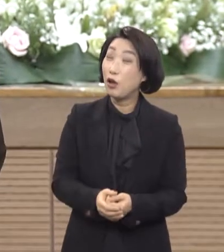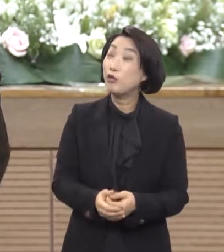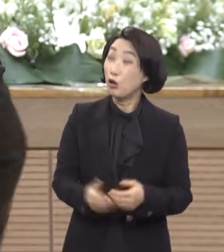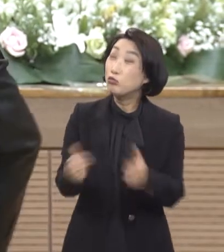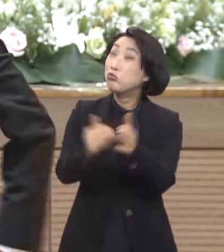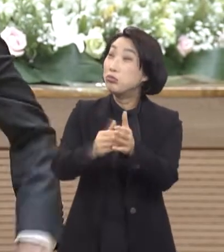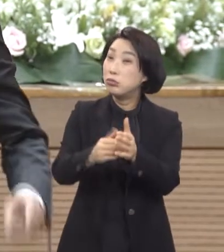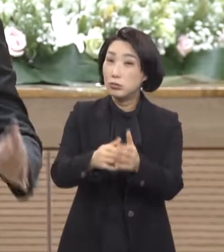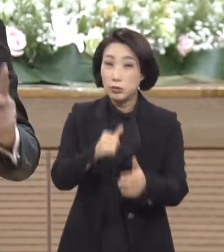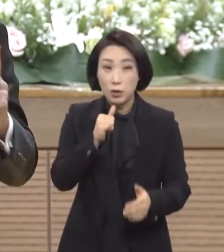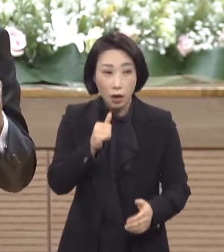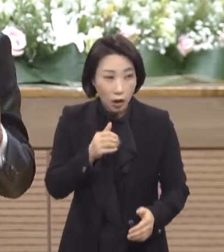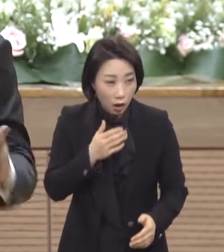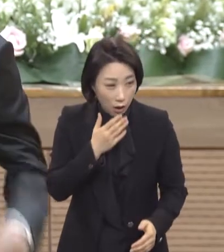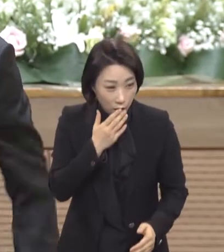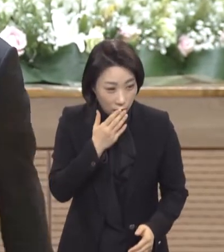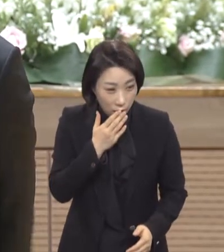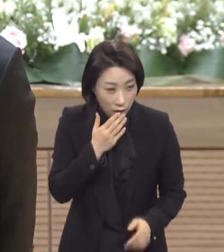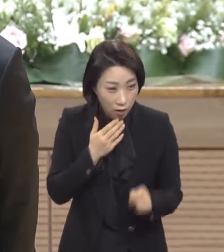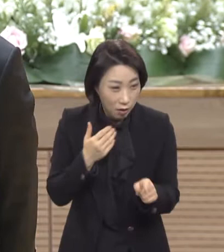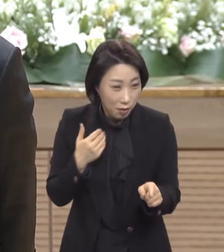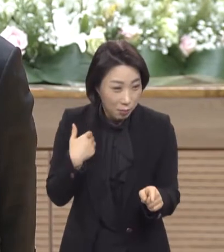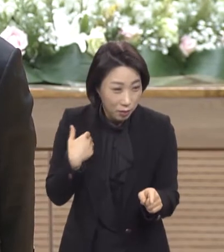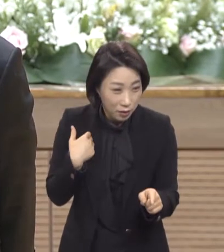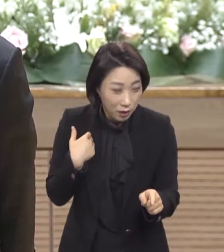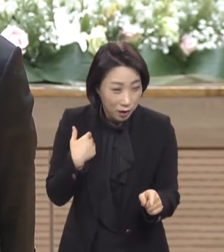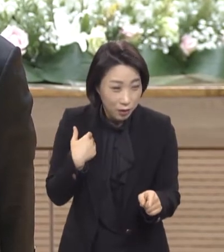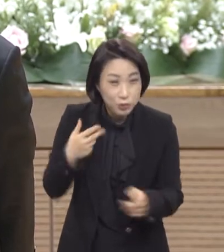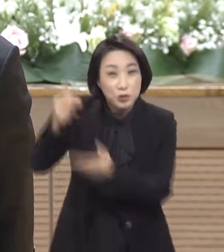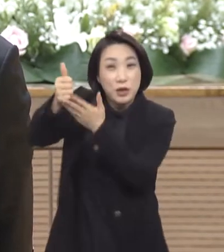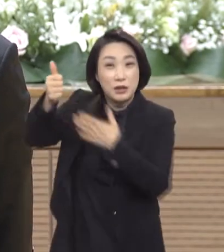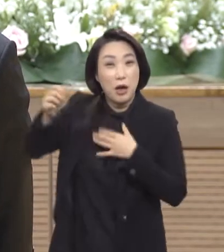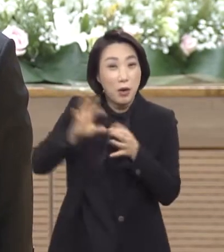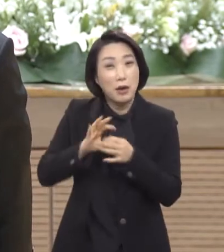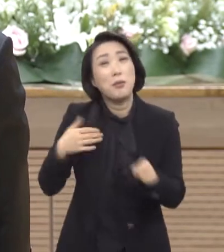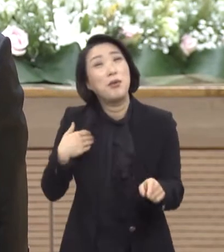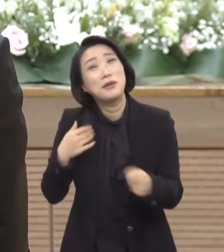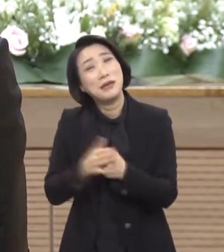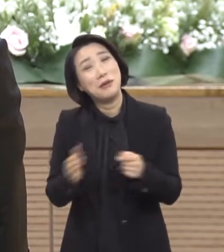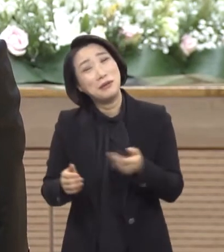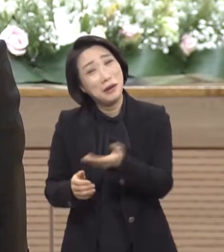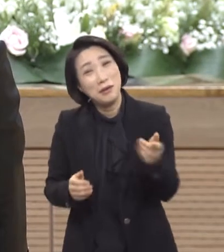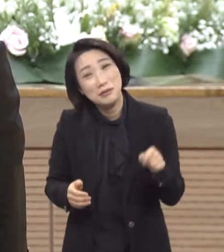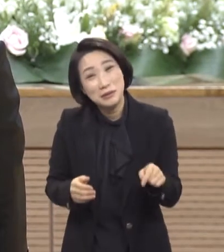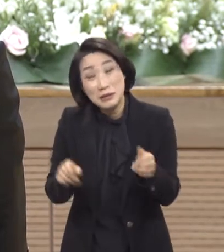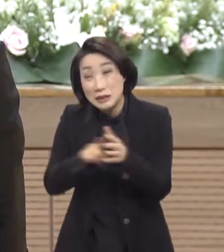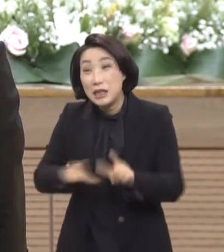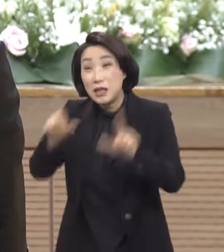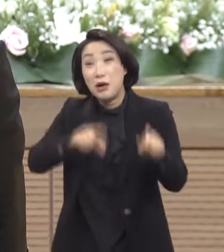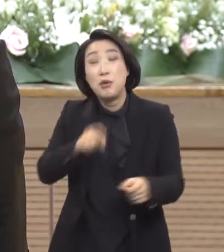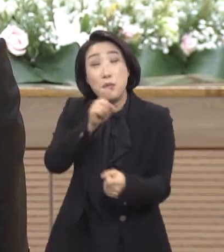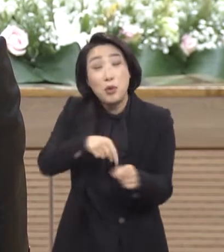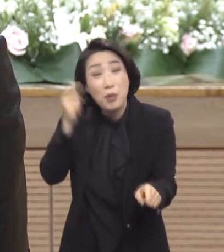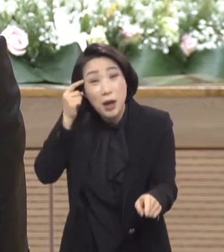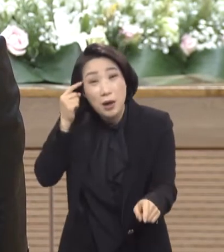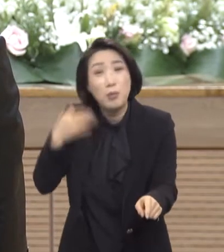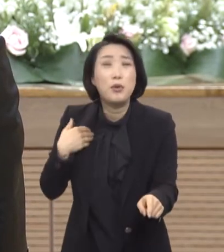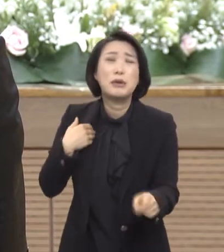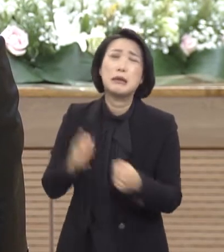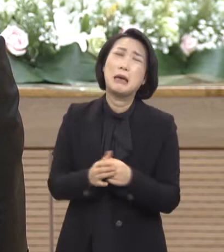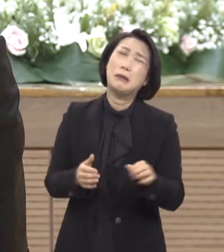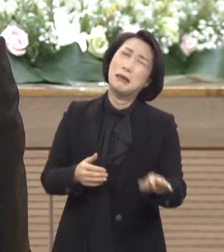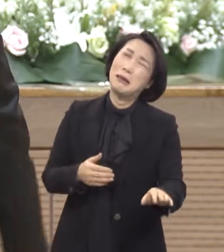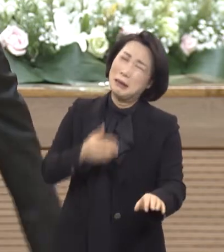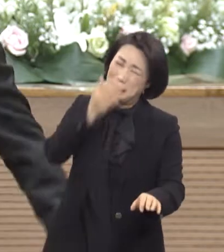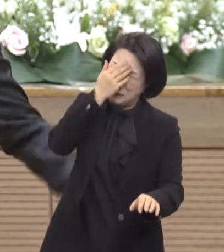그만하면 됐잖아? 몰라서 관계를 몰라서 왜 신앙은 생활하는지 몰라서